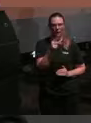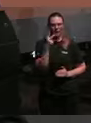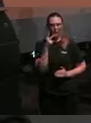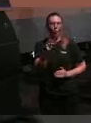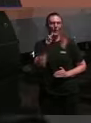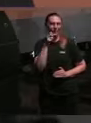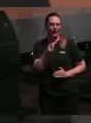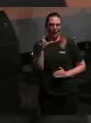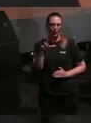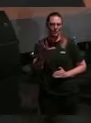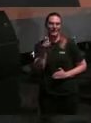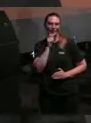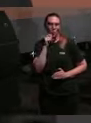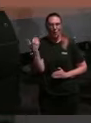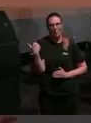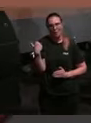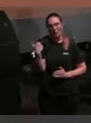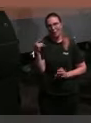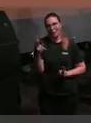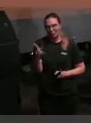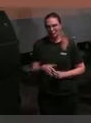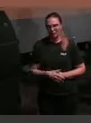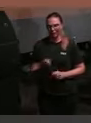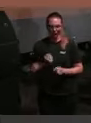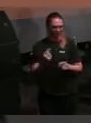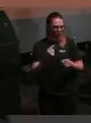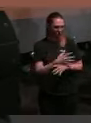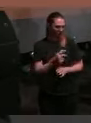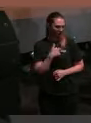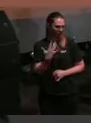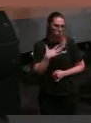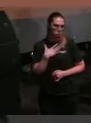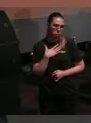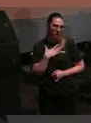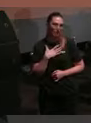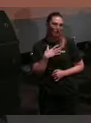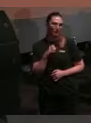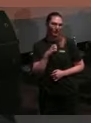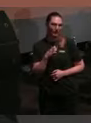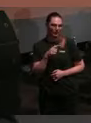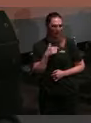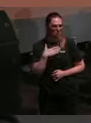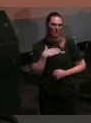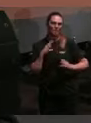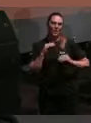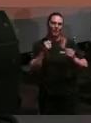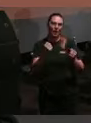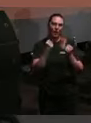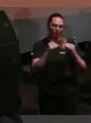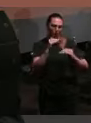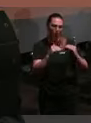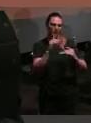Kjetil Lund sitt intervju rundt det her. Men det jo egentlig det motsatte av det vi ønsker når vi snakker om å få en bedre kraftbalanse eller unngå et